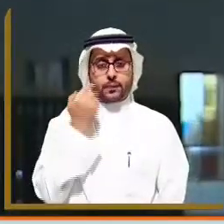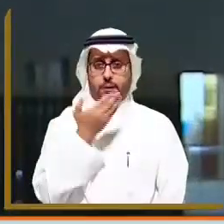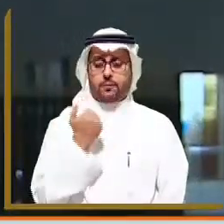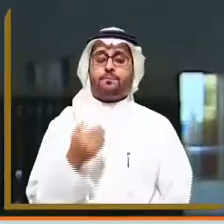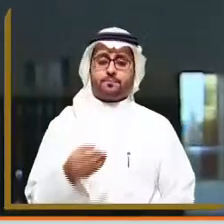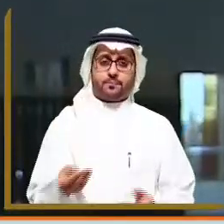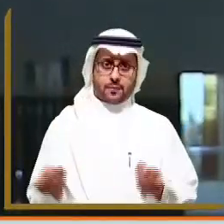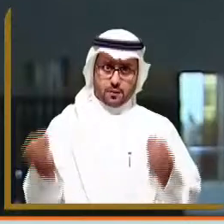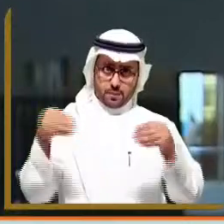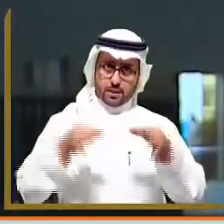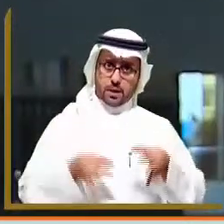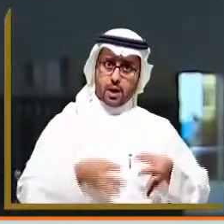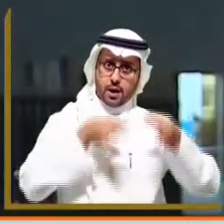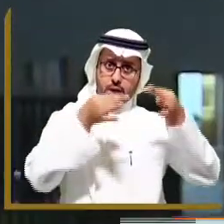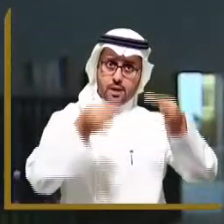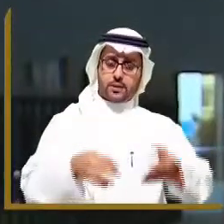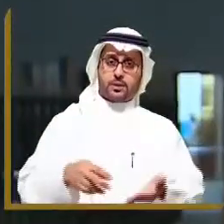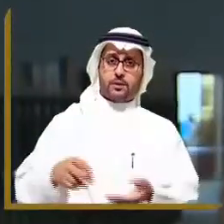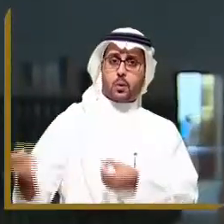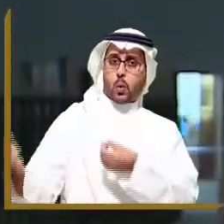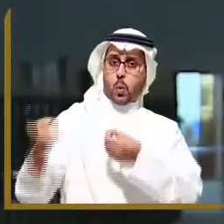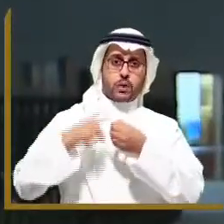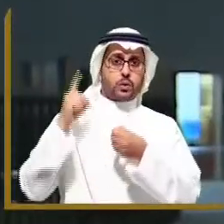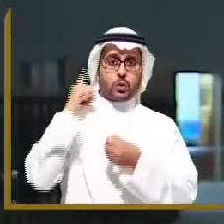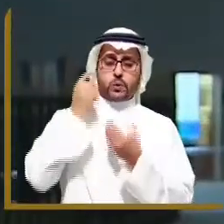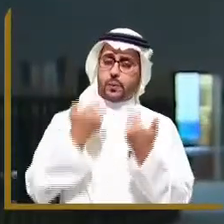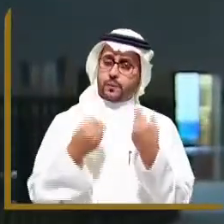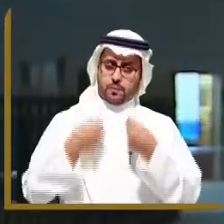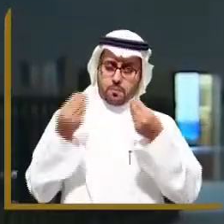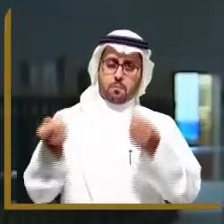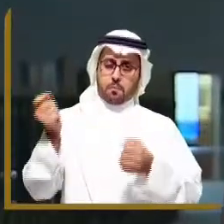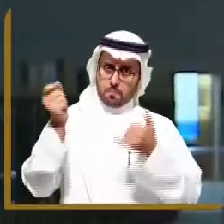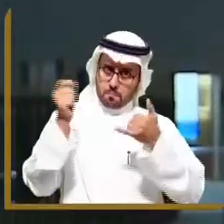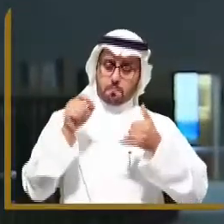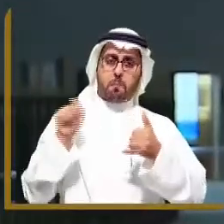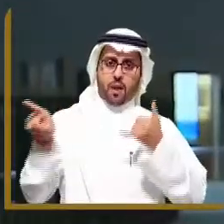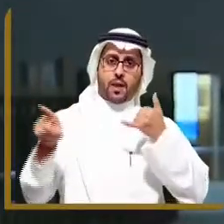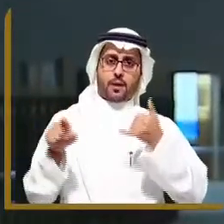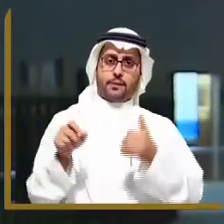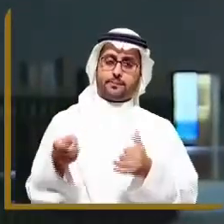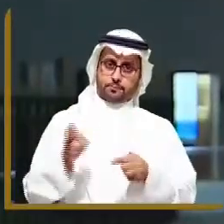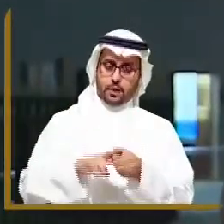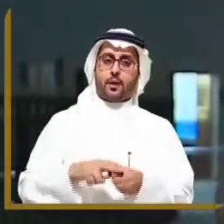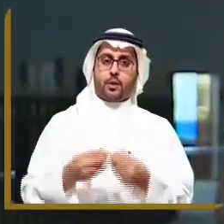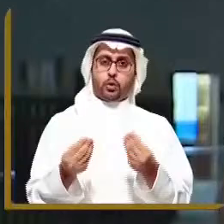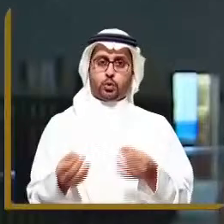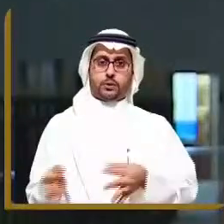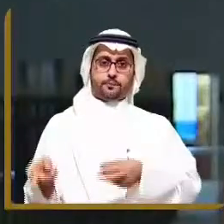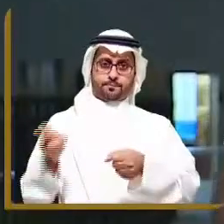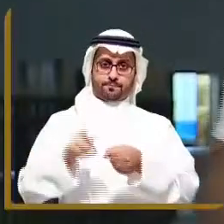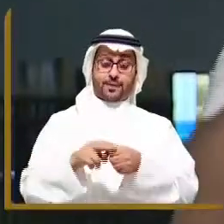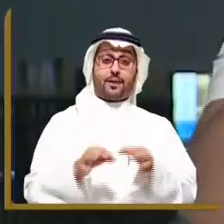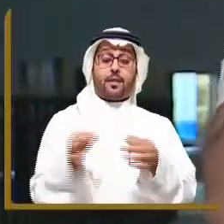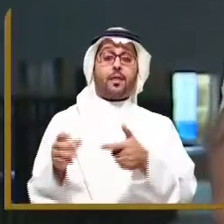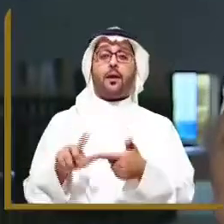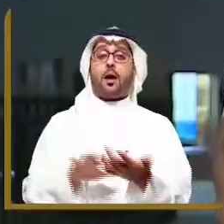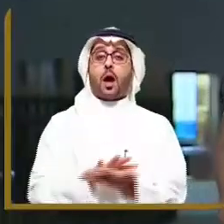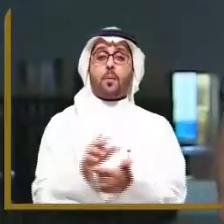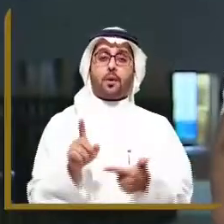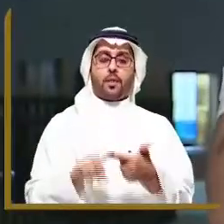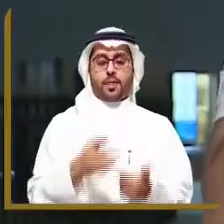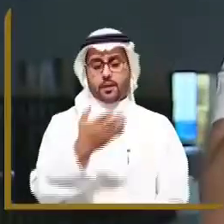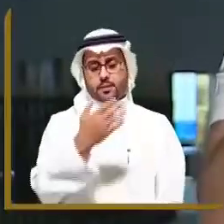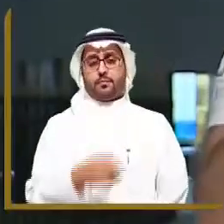على أي حال يبدو أن الصوت لم يصل لمراسلنا في المدينة المنورة وائل رفيق، لعلنا نعود إليك بعد قليل وائل